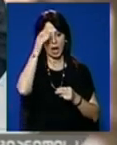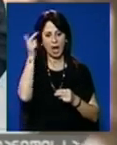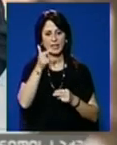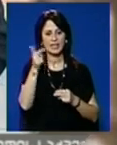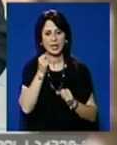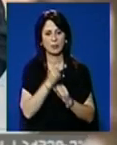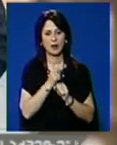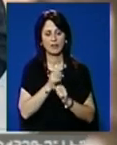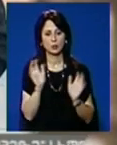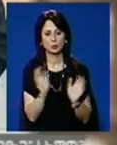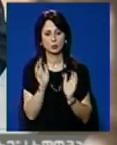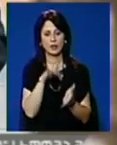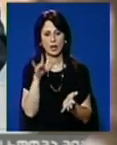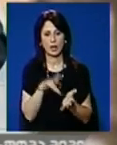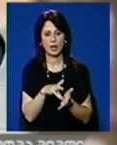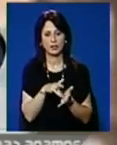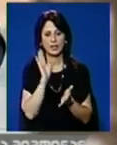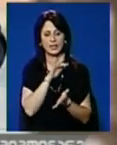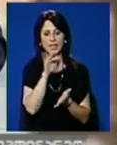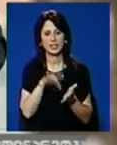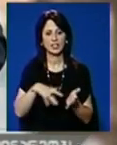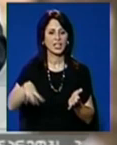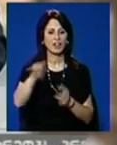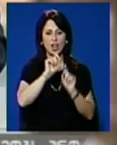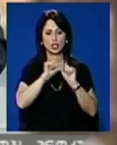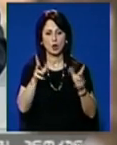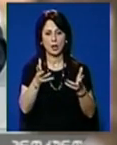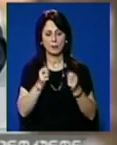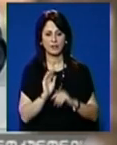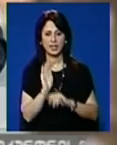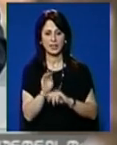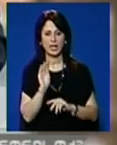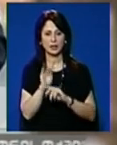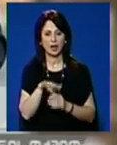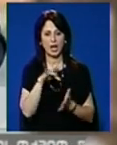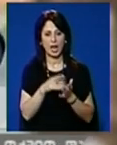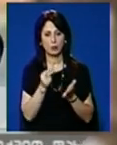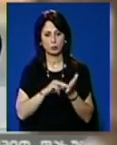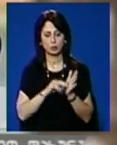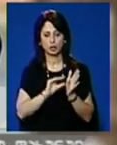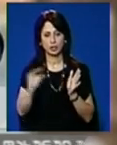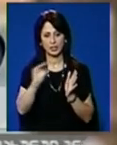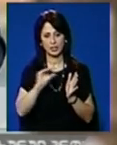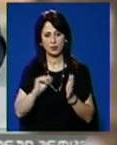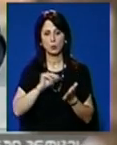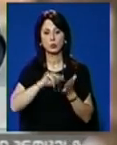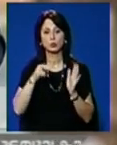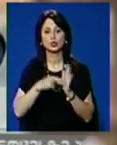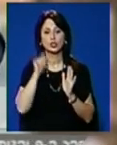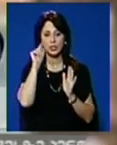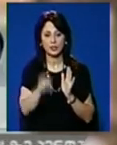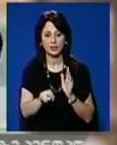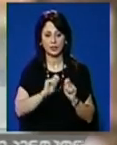განათლებაზე განსაკუთრებულად მზრუნველ ქალაქად. დედაქალაქის ყველა სკოლა მიიღებს დანამატებს ქალაქის ბიუჯეტიდან და დედაქალაქის